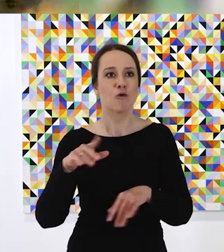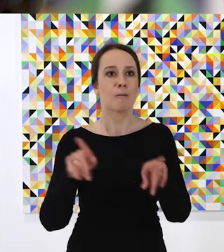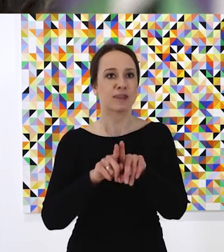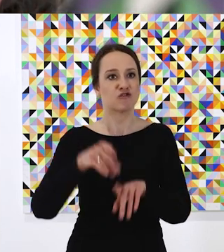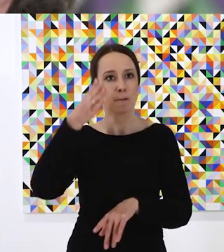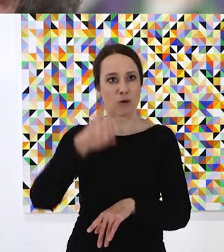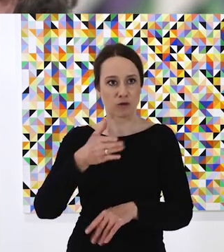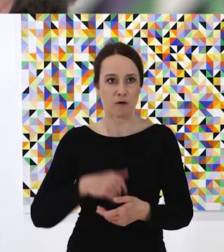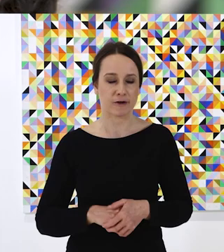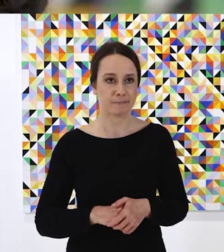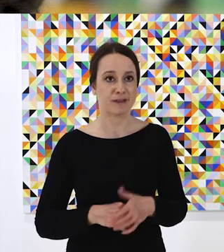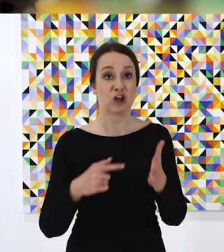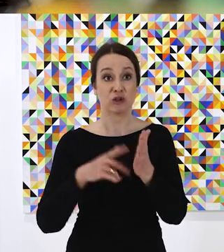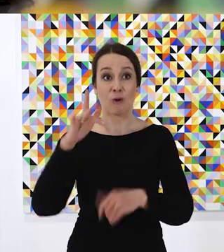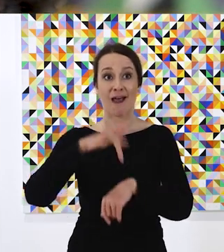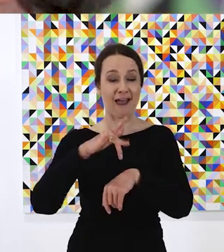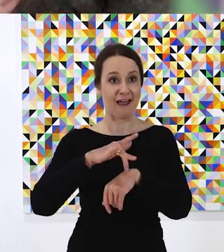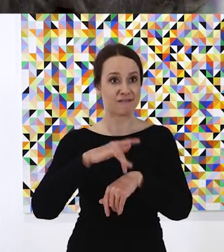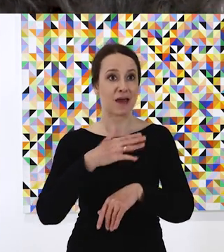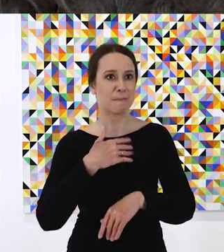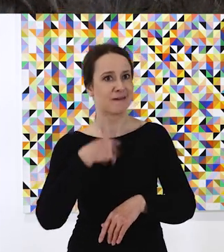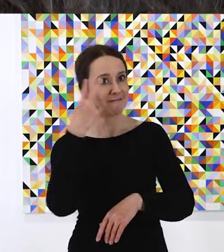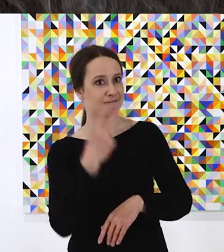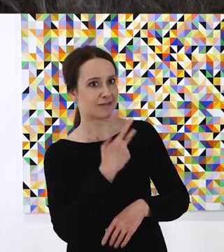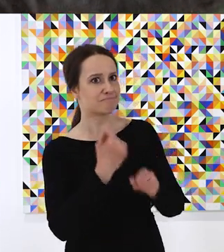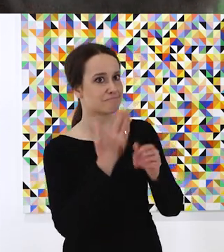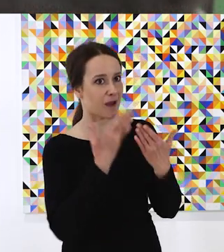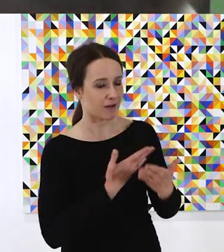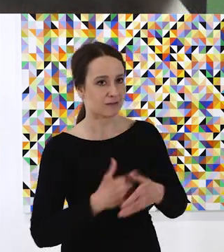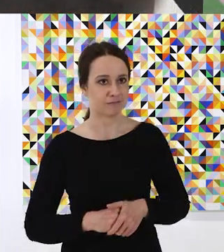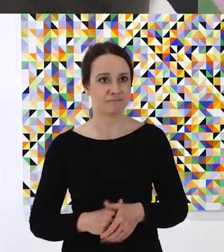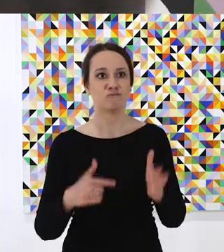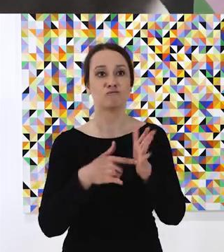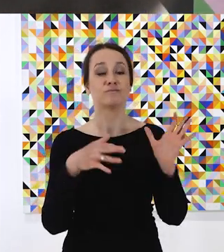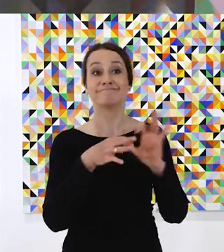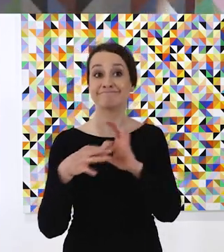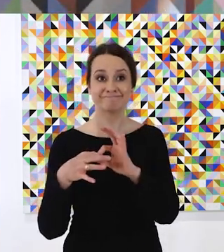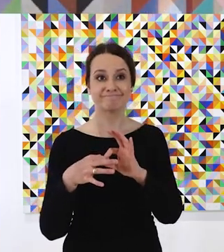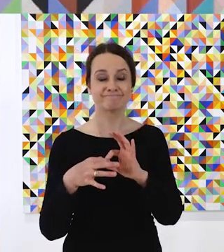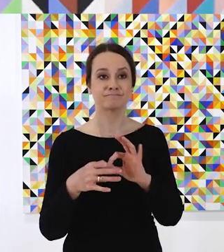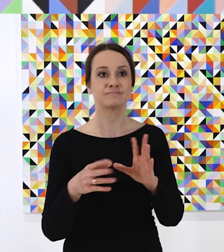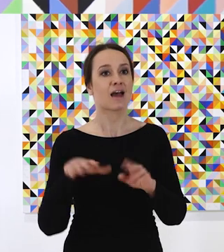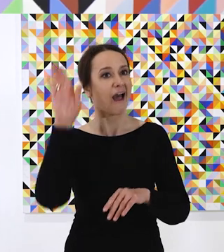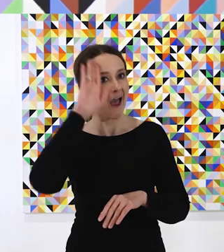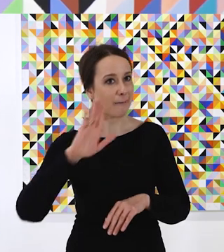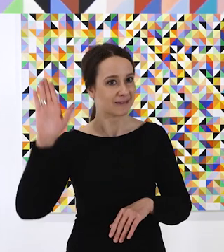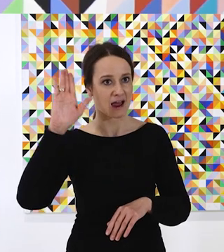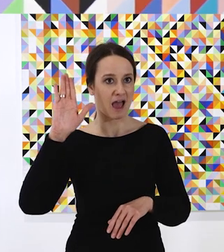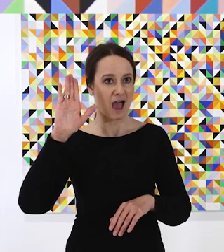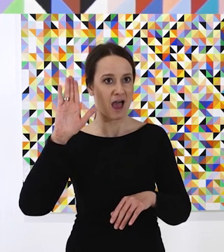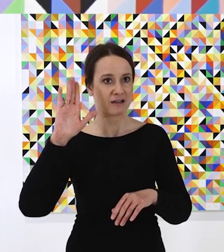w efekcie tego widzimy pracę nawiązującą do abstrakcji